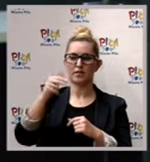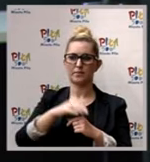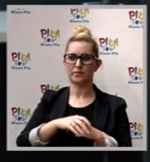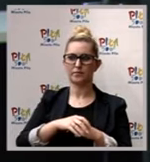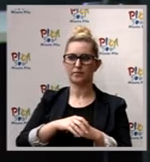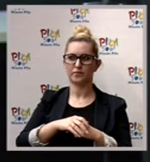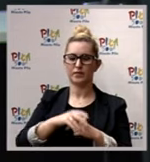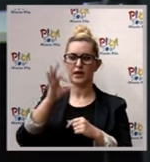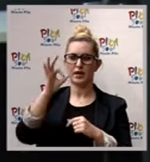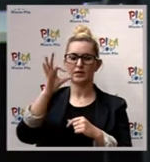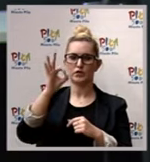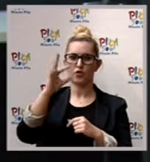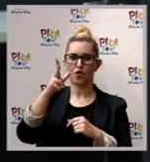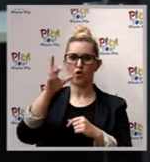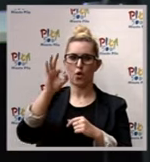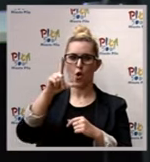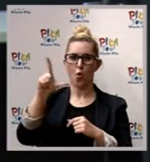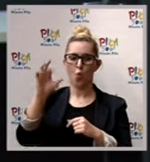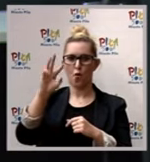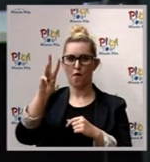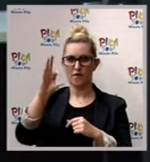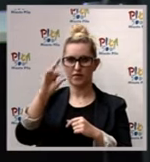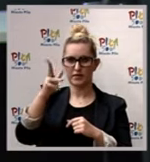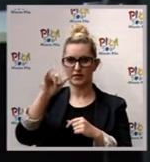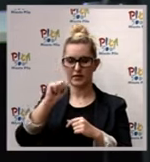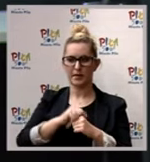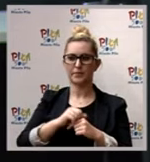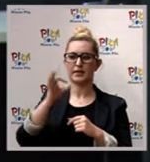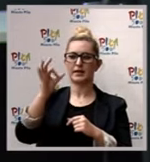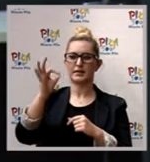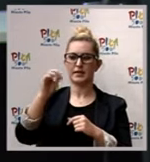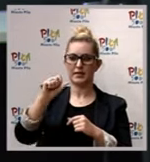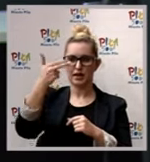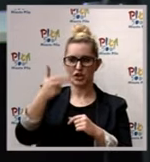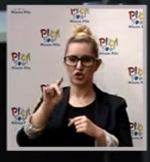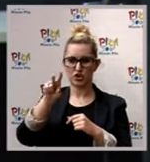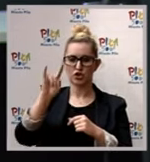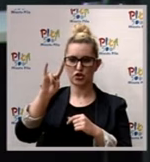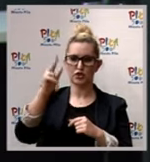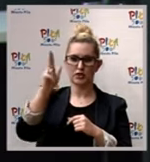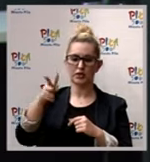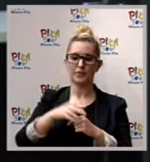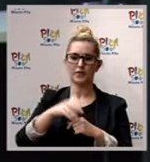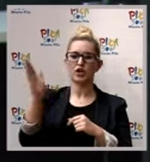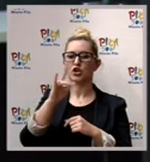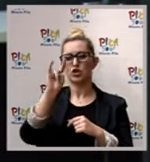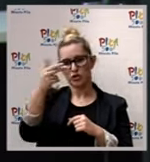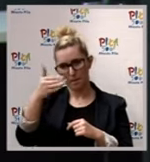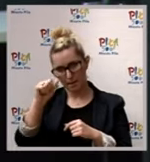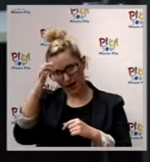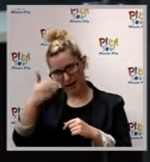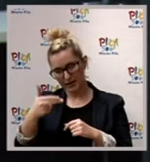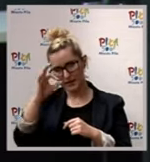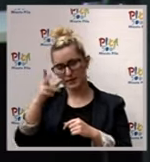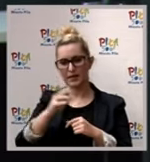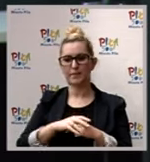Katarzyna Monika Sokołowska, Alicja Anna Stańczyk, Halina Szymańska, Halina Teresa Węgrzyn,